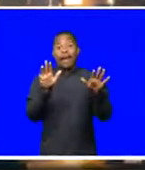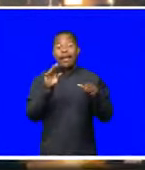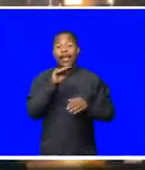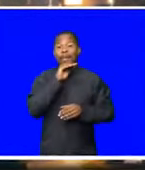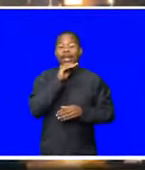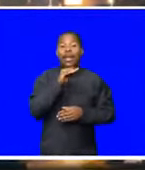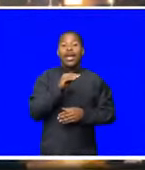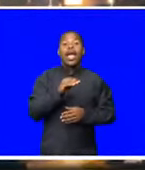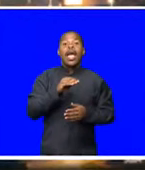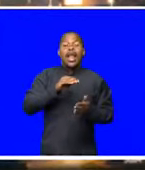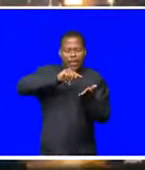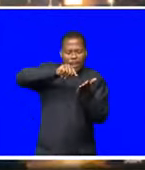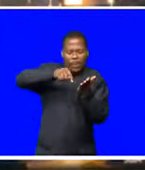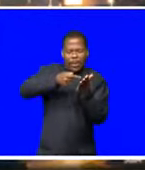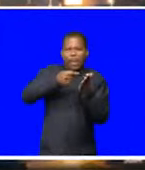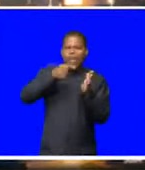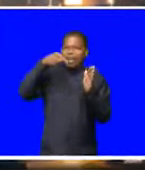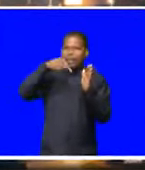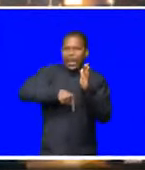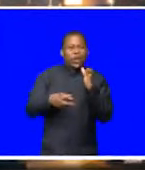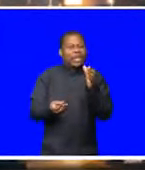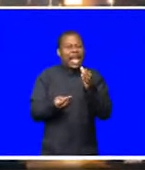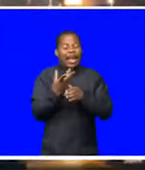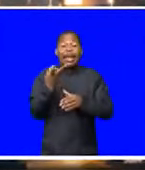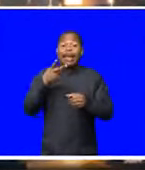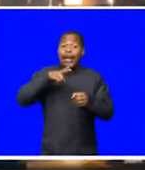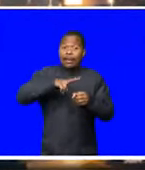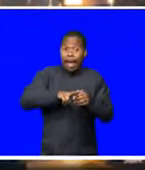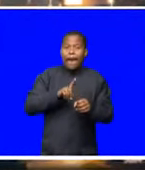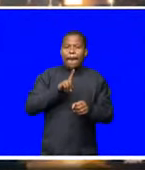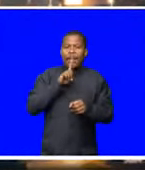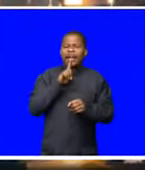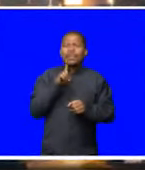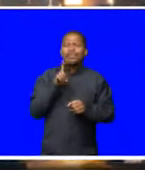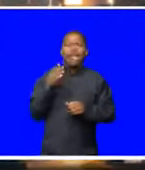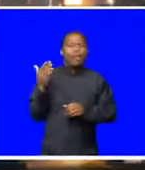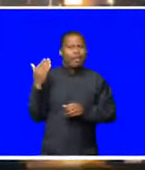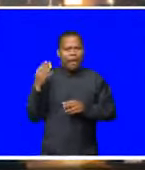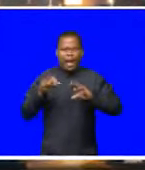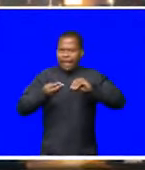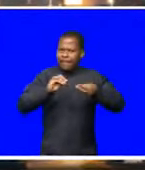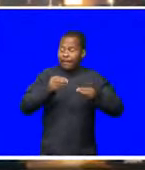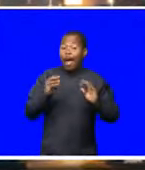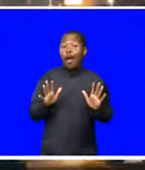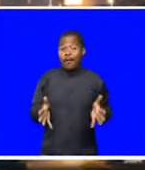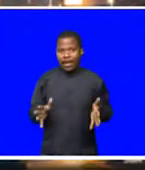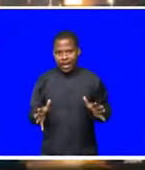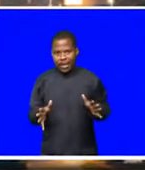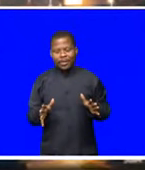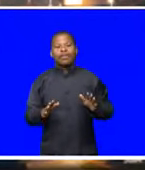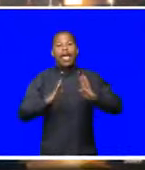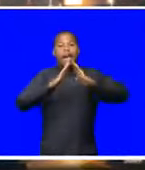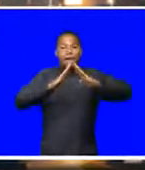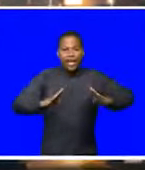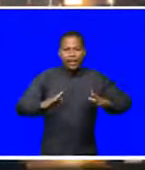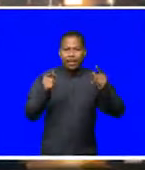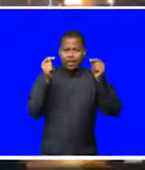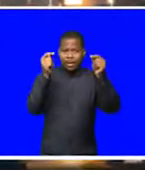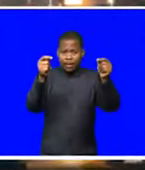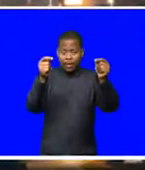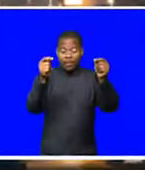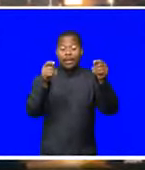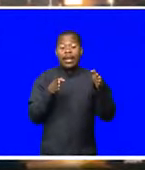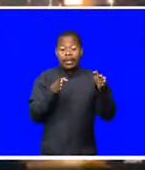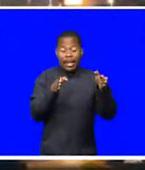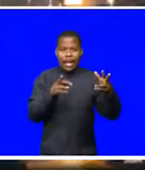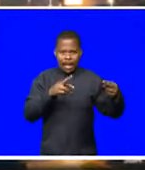khona mhlamba nyathi lite lomgwaqo uthanda kulungiswa ngaze lo buke ehlangothi lokulungiswa kwemgwaqo itiko leti sebenama ke lemisebenzi lemkhulu Vincent